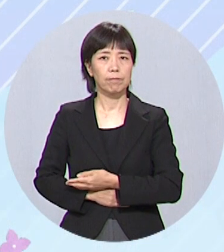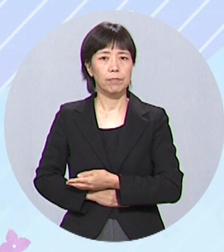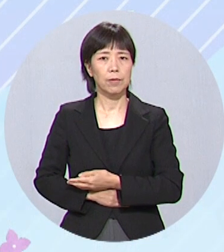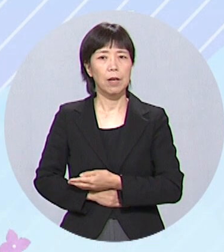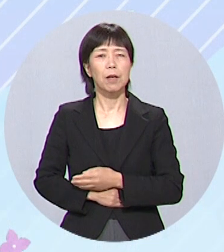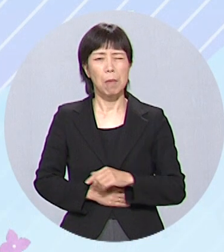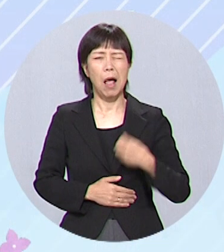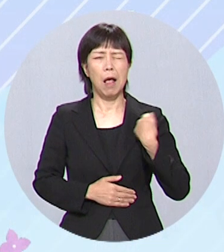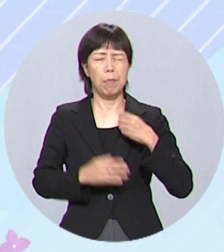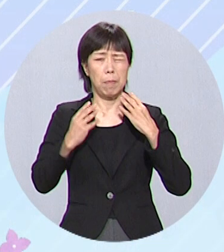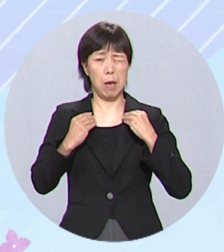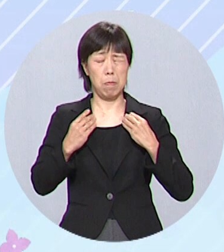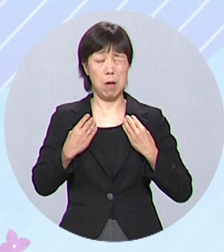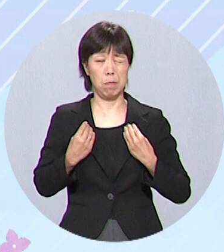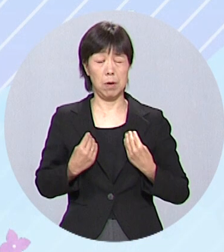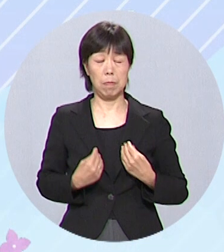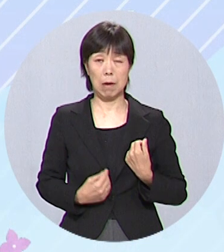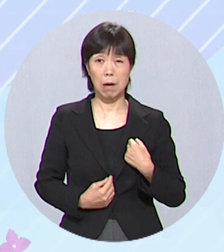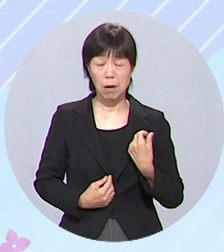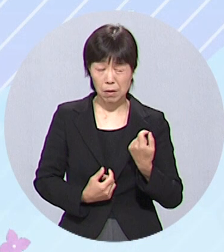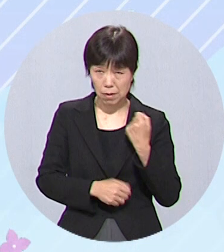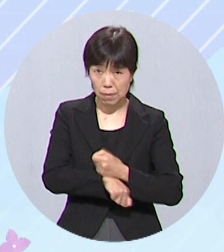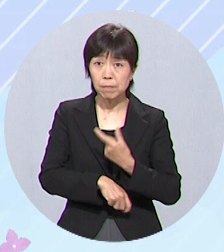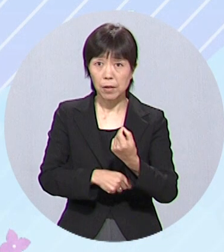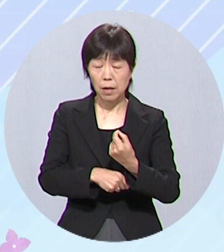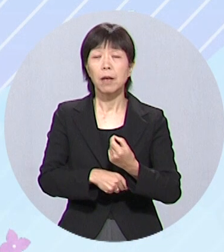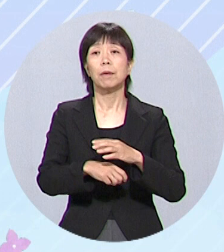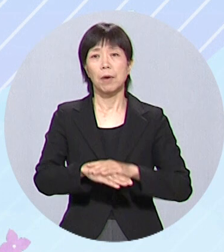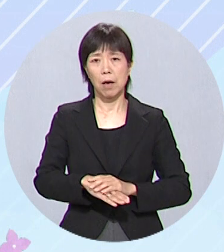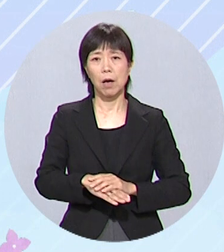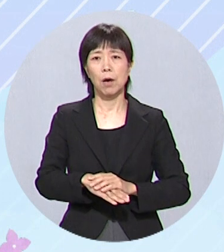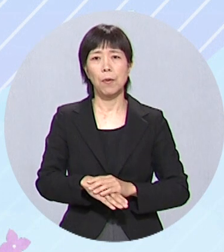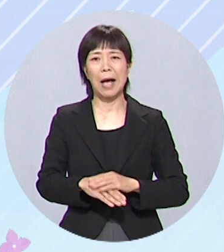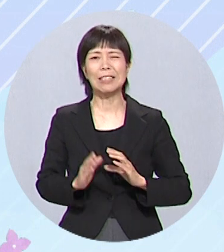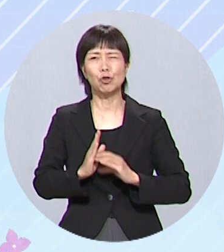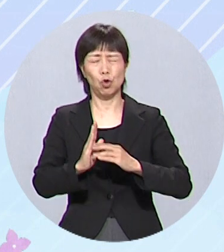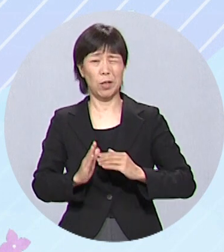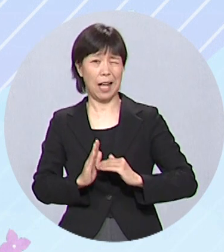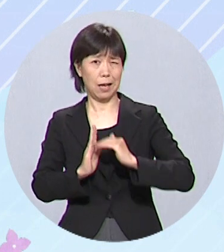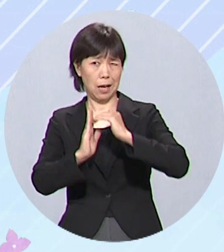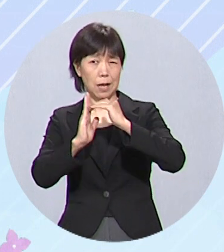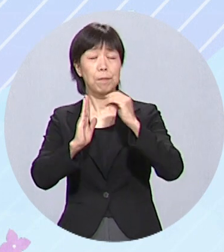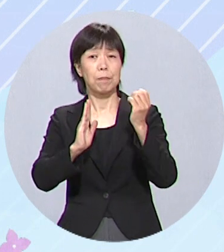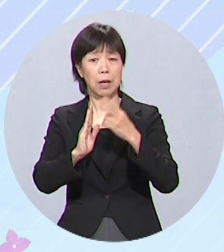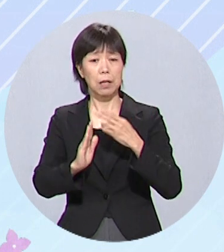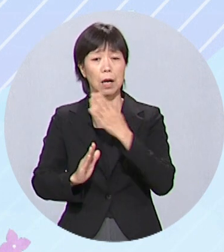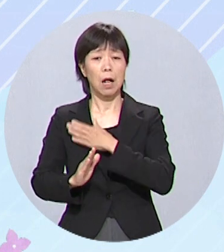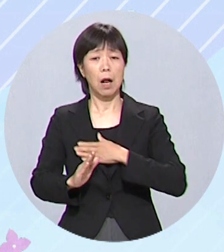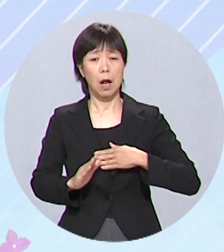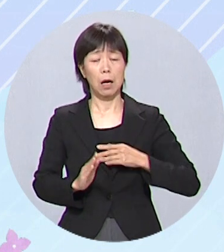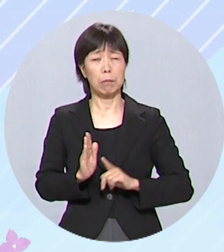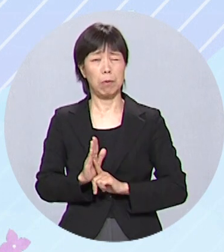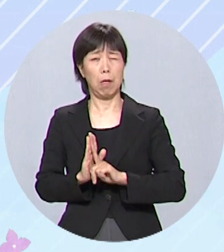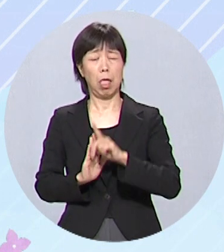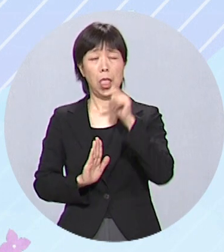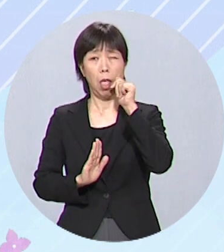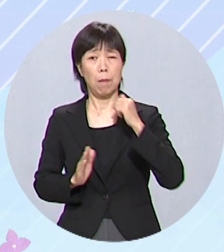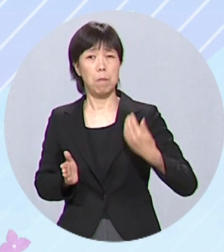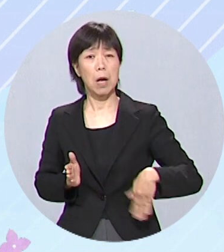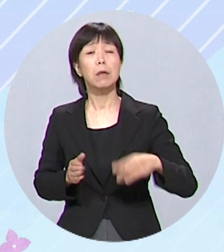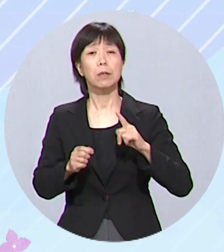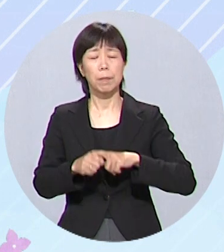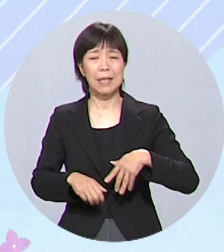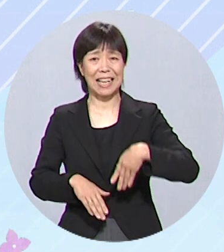蒸し暑さを感じる日が多くなってきました。この時期は湿度が高いだけでなく、体が気温の上昇に慣れていない